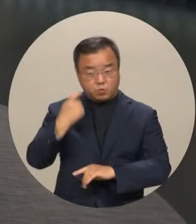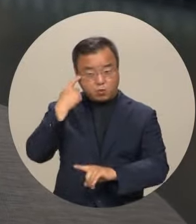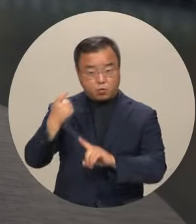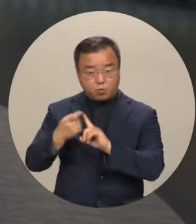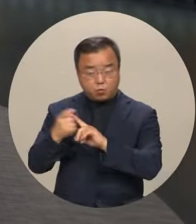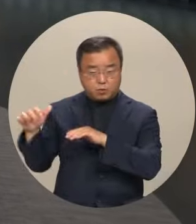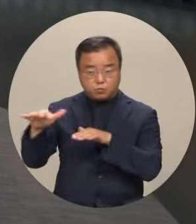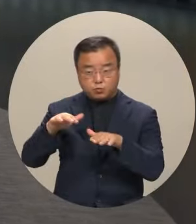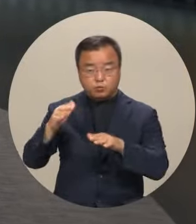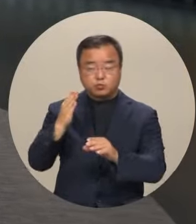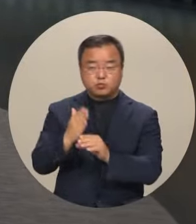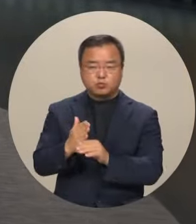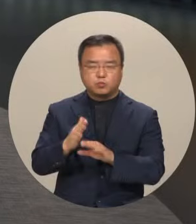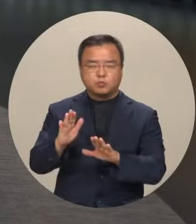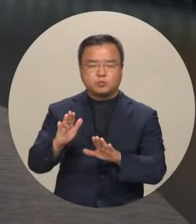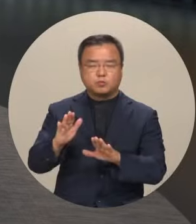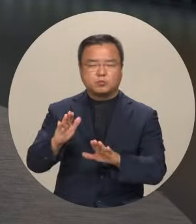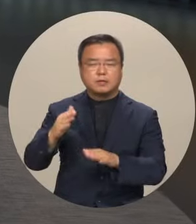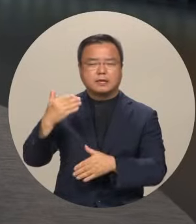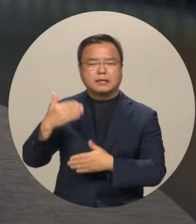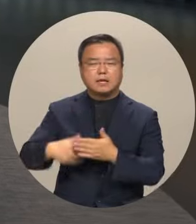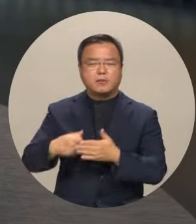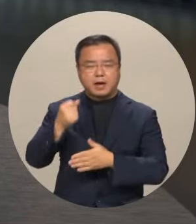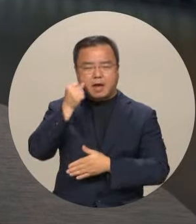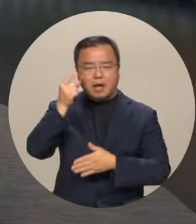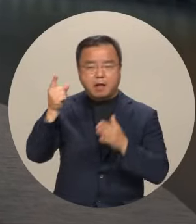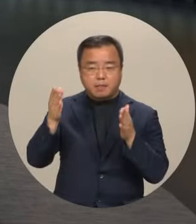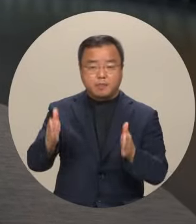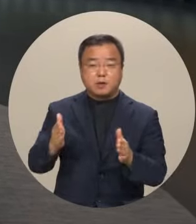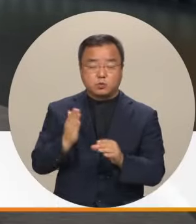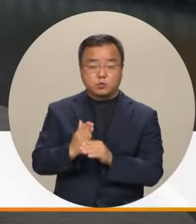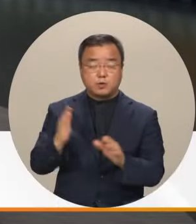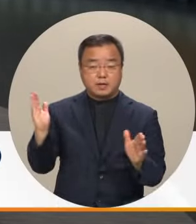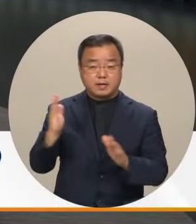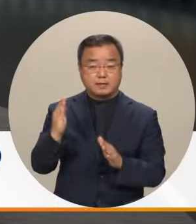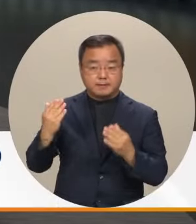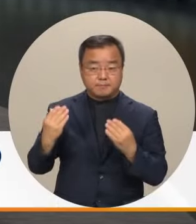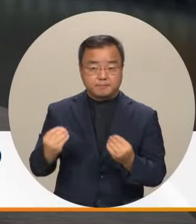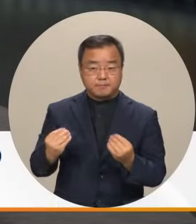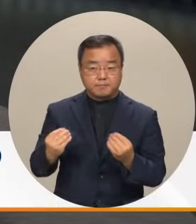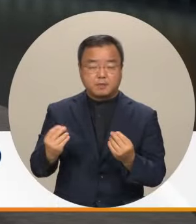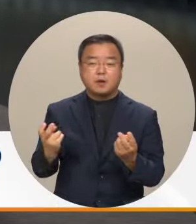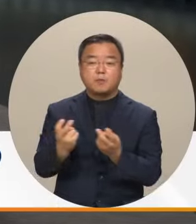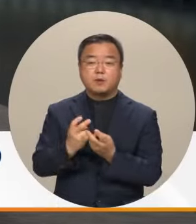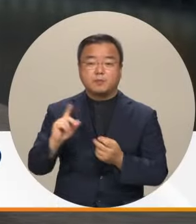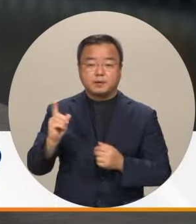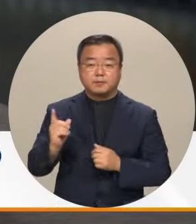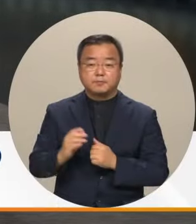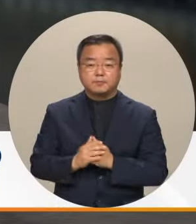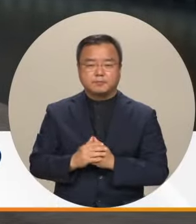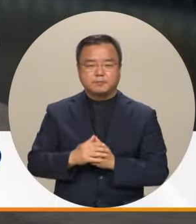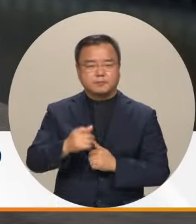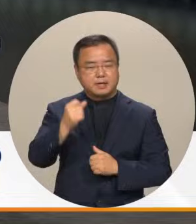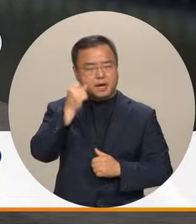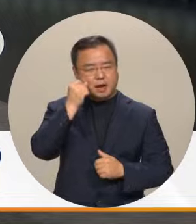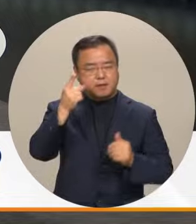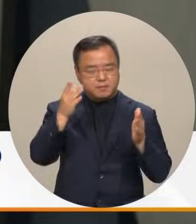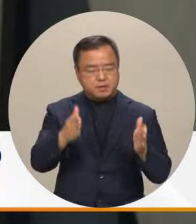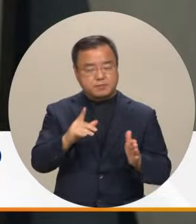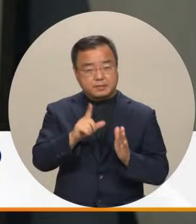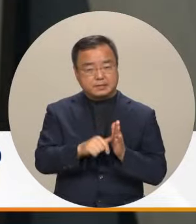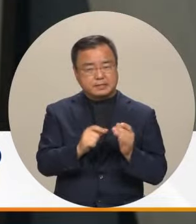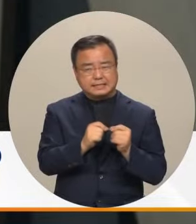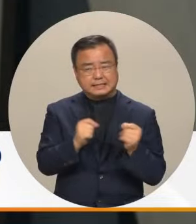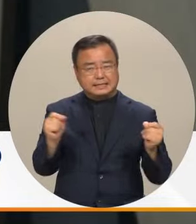이번 수능입니다 한 달 남은 시점에서 우리 수험생들 마무리를 어떻게 하면 좋을까요네 어 한 달이라는 시간이 그리 긴